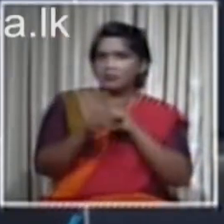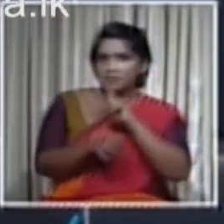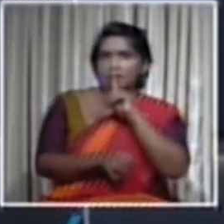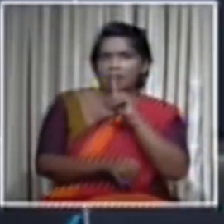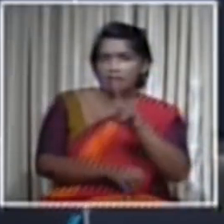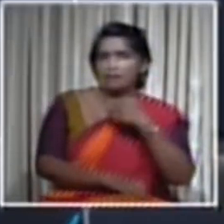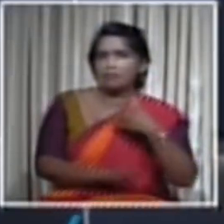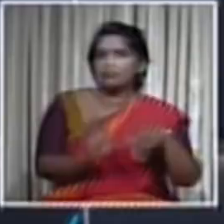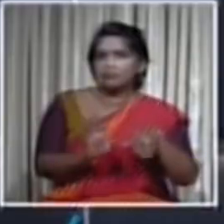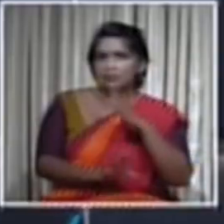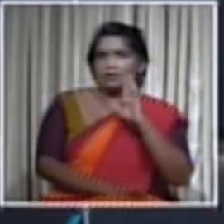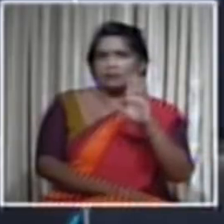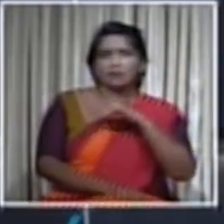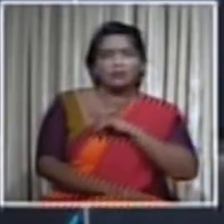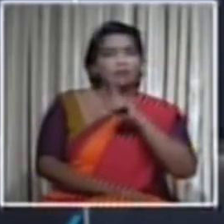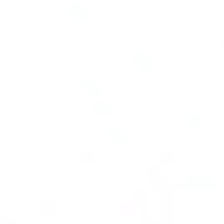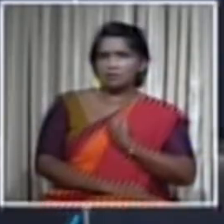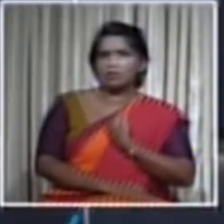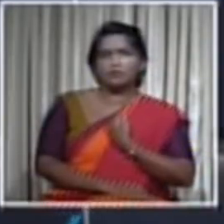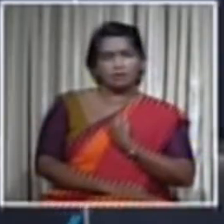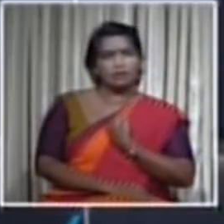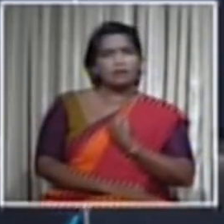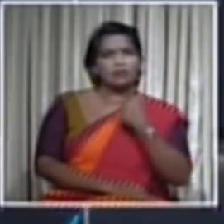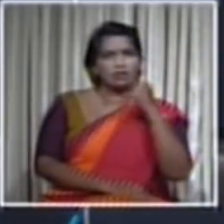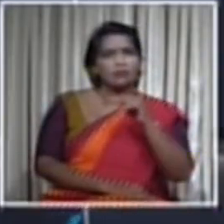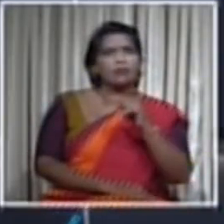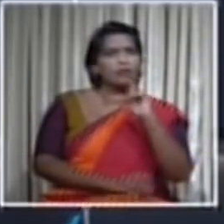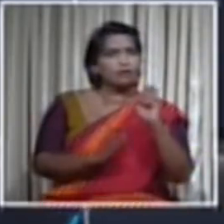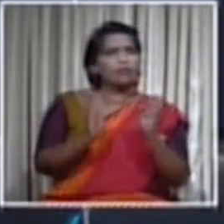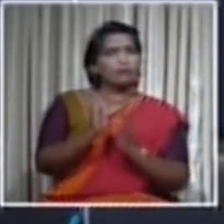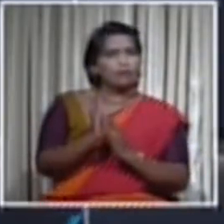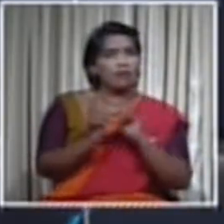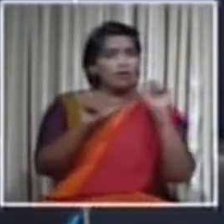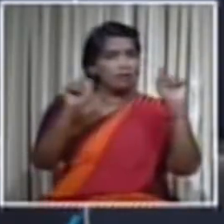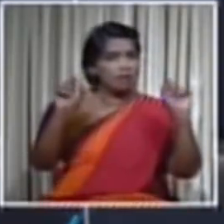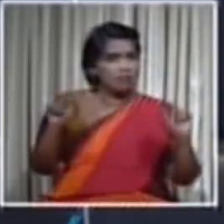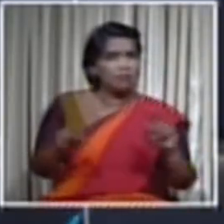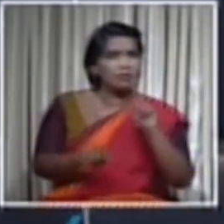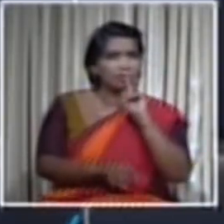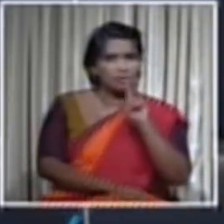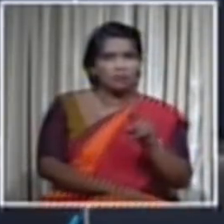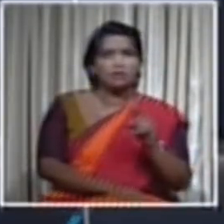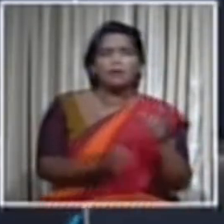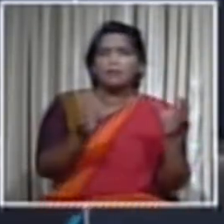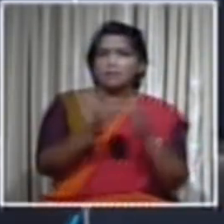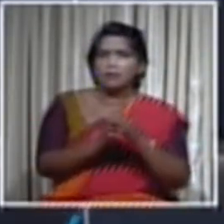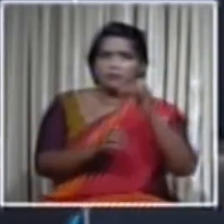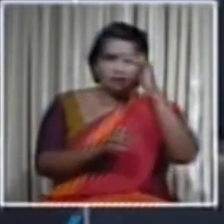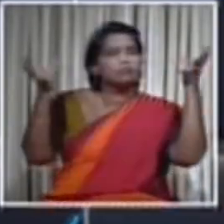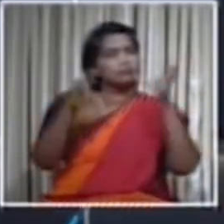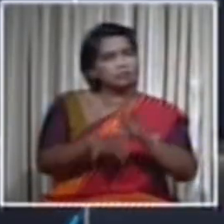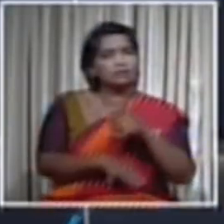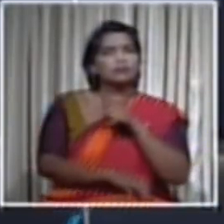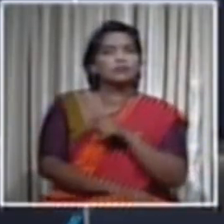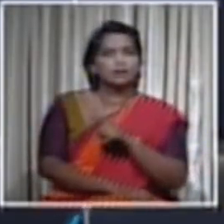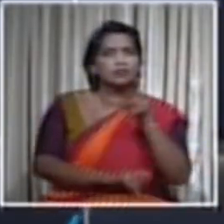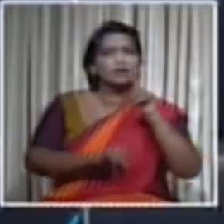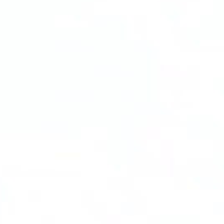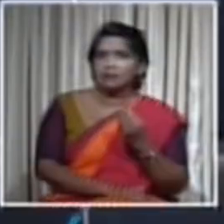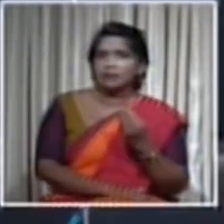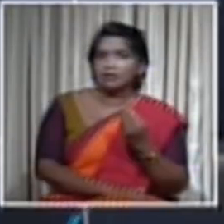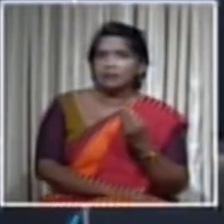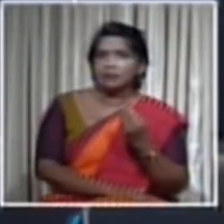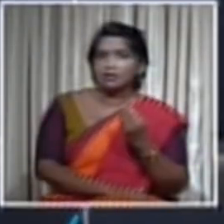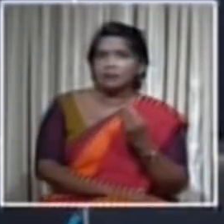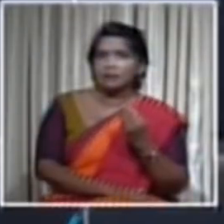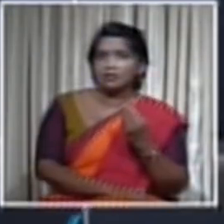යන්න. ඒත් මම කතානායකතුමාට කියනවා පත් කරන කමිටිය නම් ටික දිලිලා ඊට පස්සේ පක්ෂ නායකයින් මෙහාට කැඳවලා සාකච්ඡාවක් කරන්න